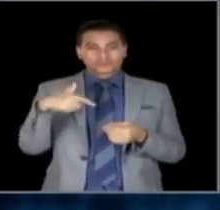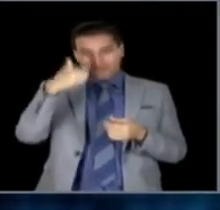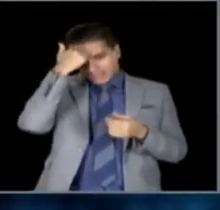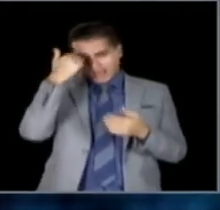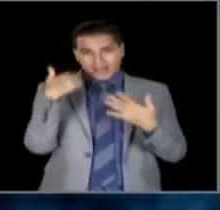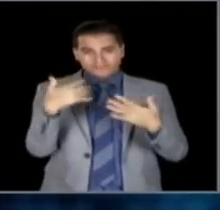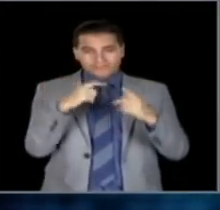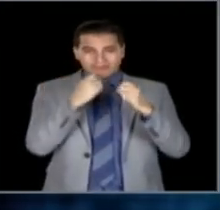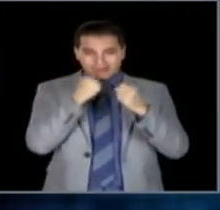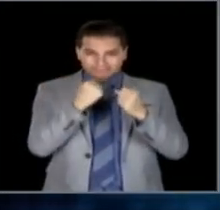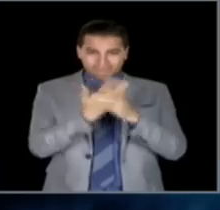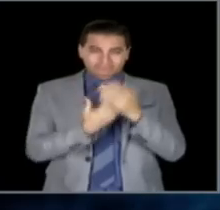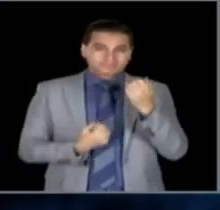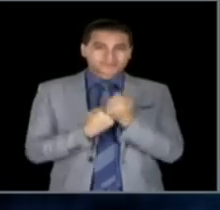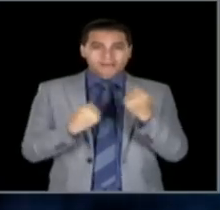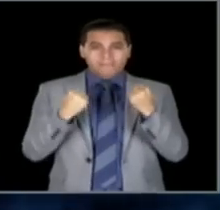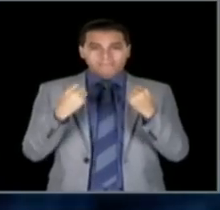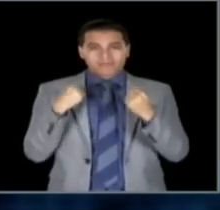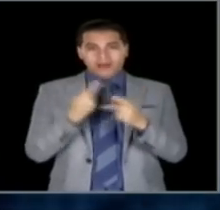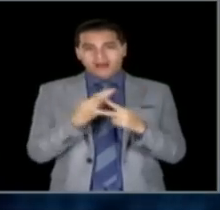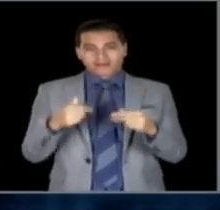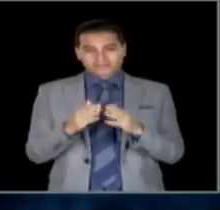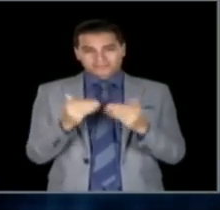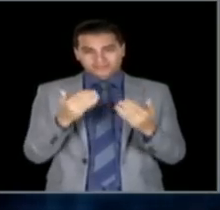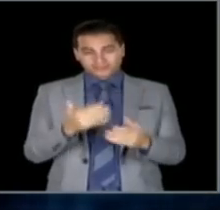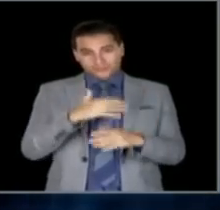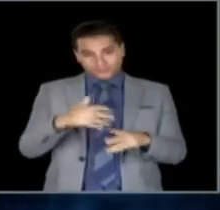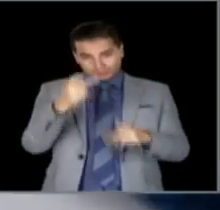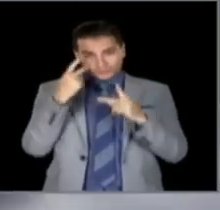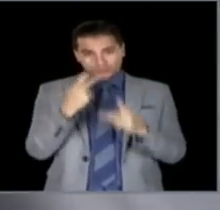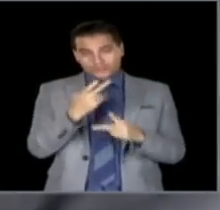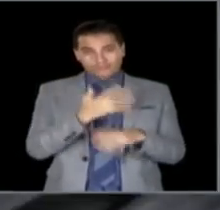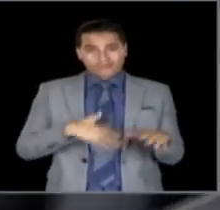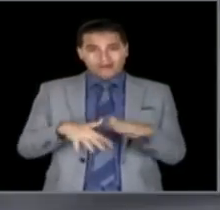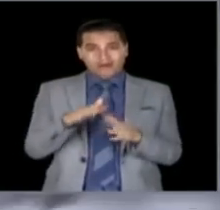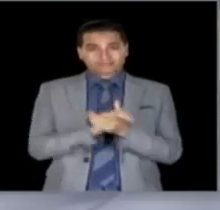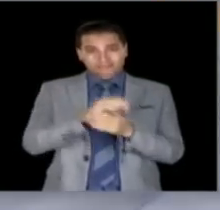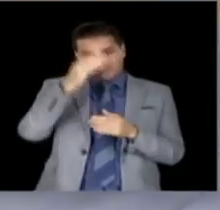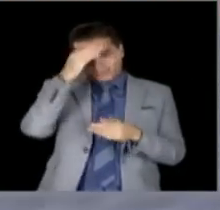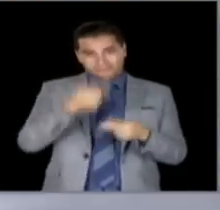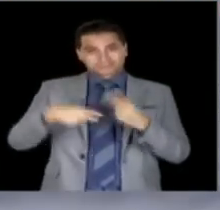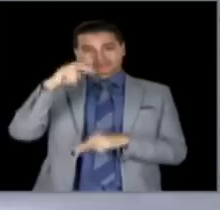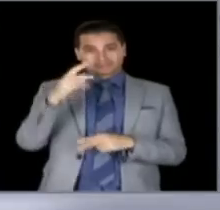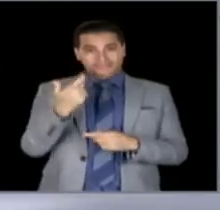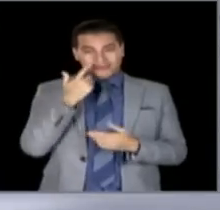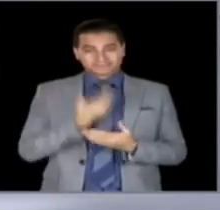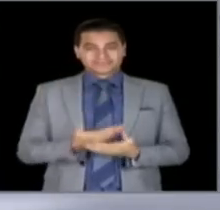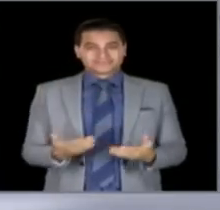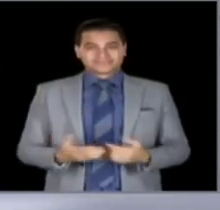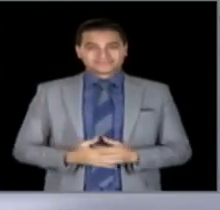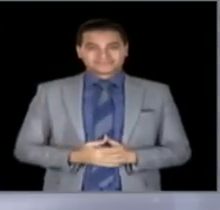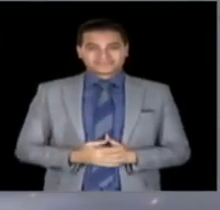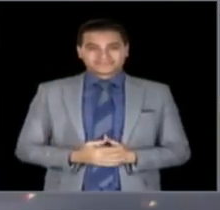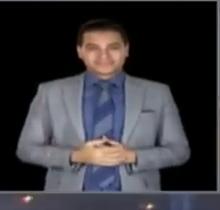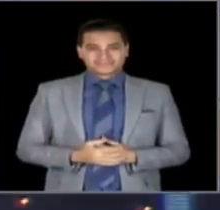6,465,000 جنيه في خزنة البنك الأهلي لرعاية أبطال مصر الرياضيين. تعالوا نشوف أصحابنا العباقرة النهاردة هيوصلوا